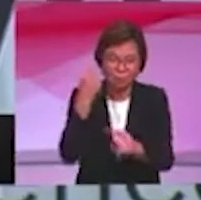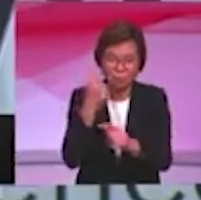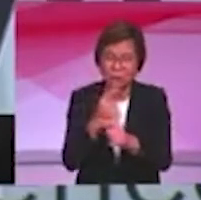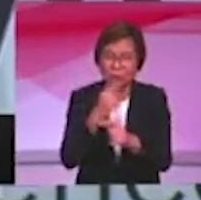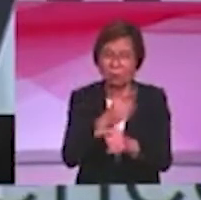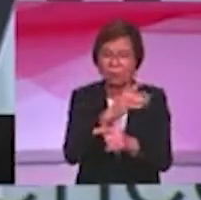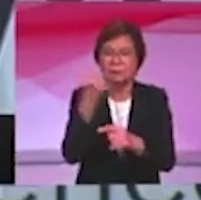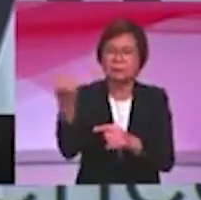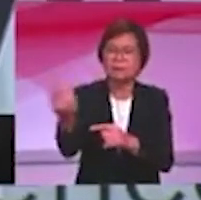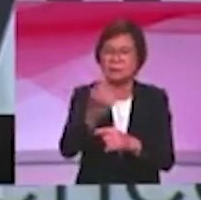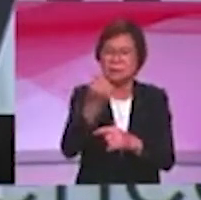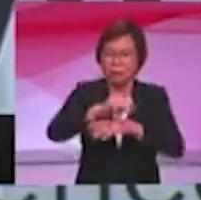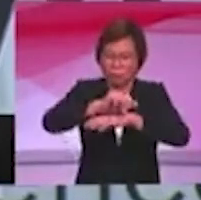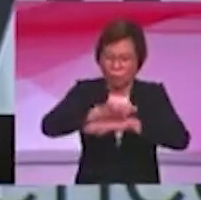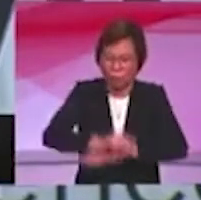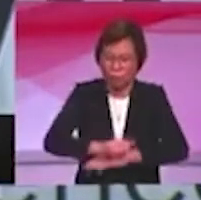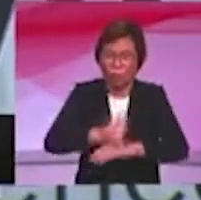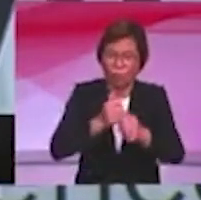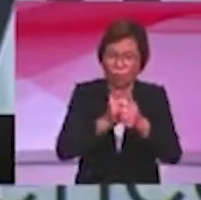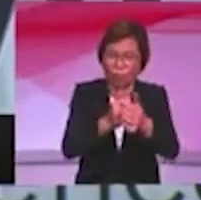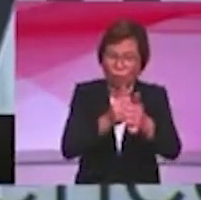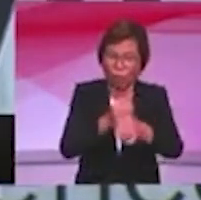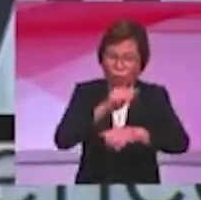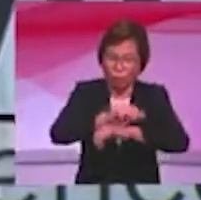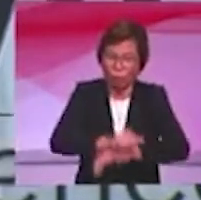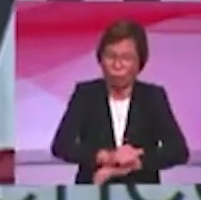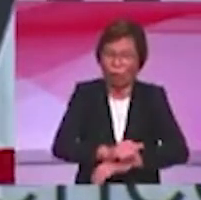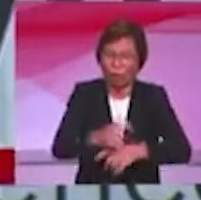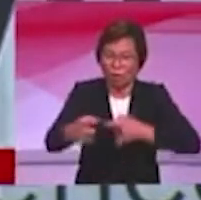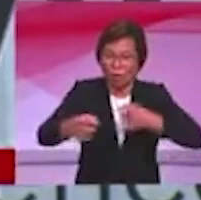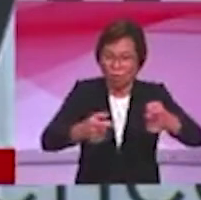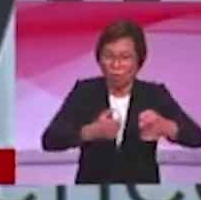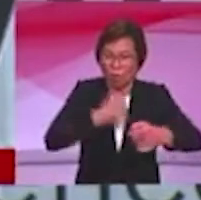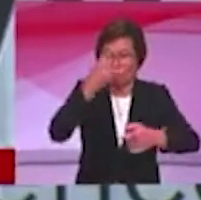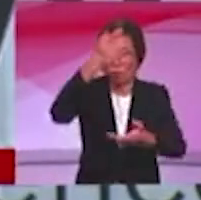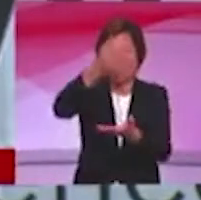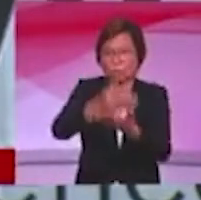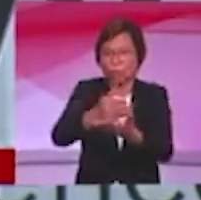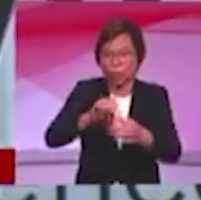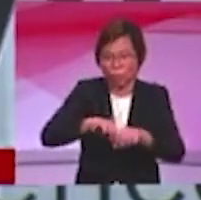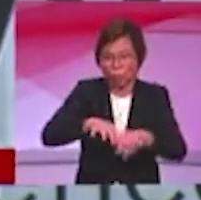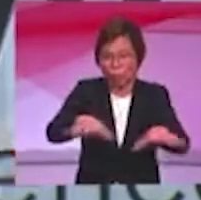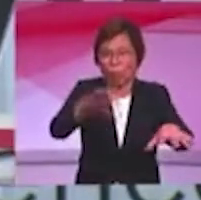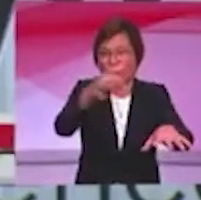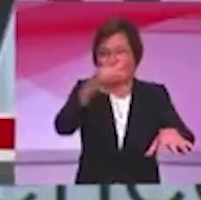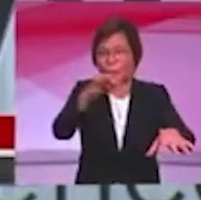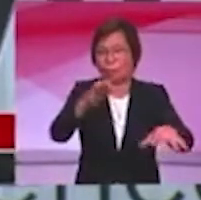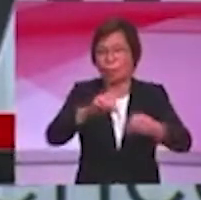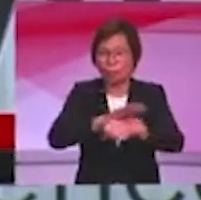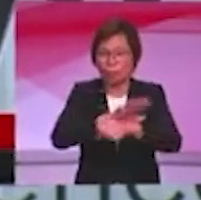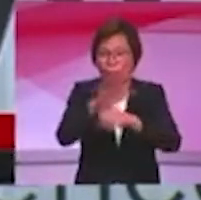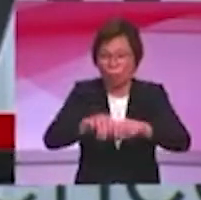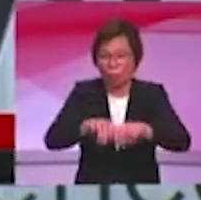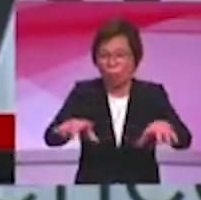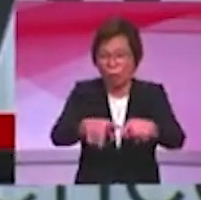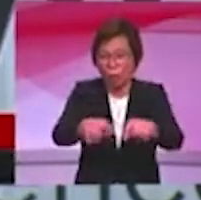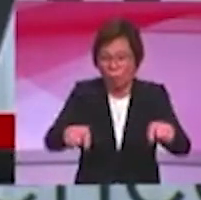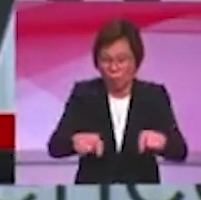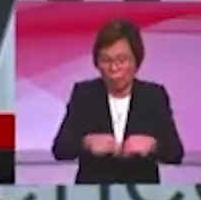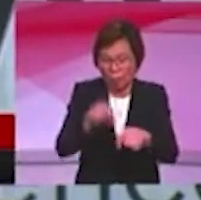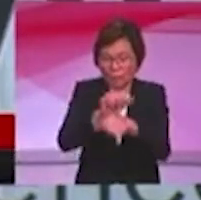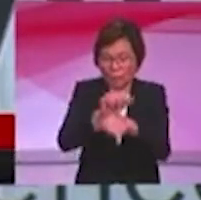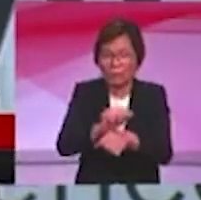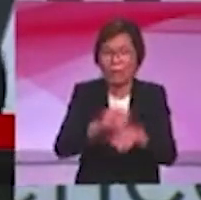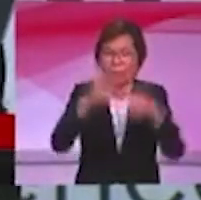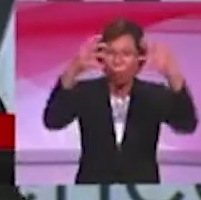dan sentiasa mengamalkan kawalan kendiri bagi membendung penularan COVID-19 di tempat kerja. Majikan dan warga